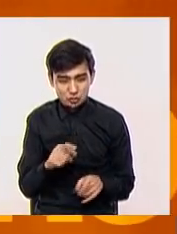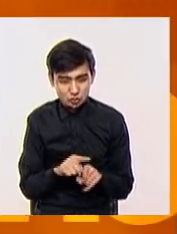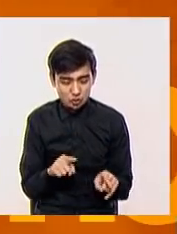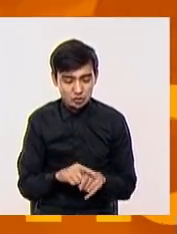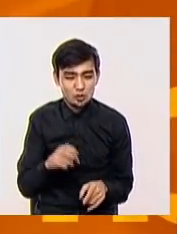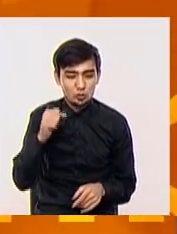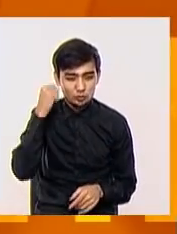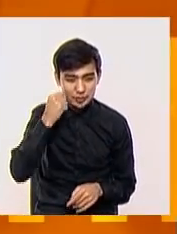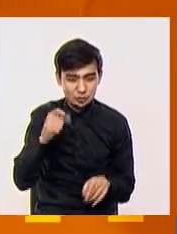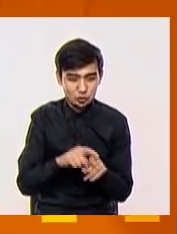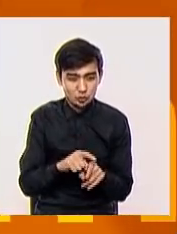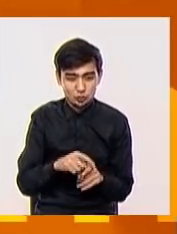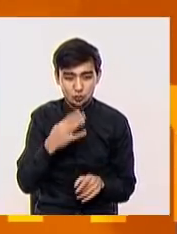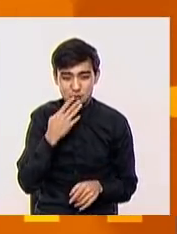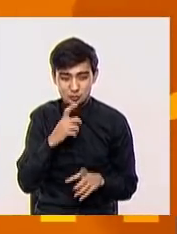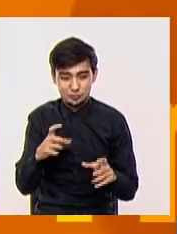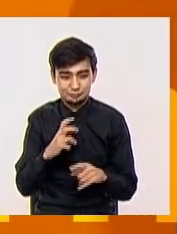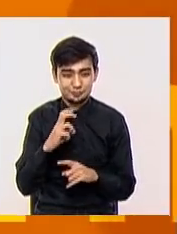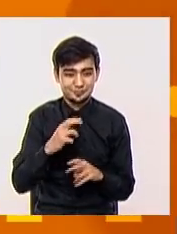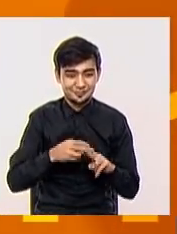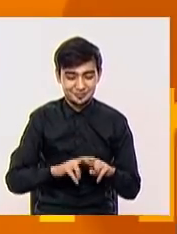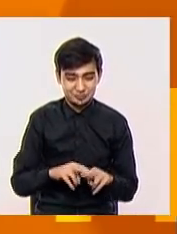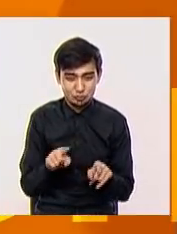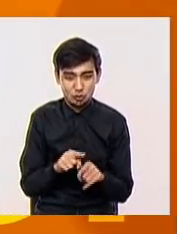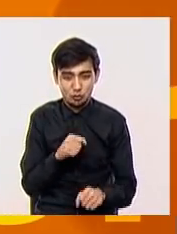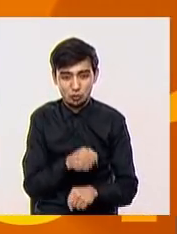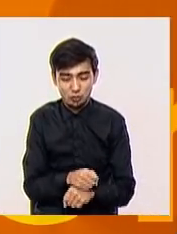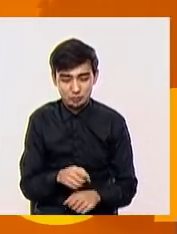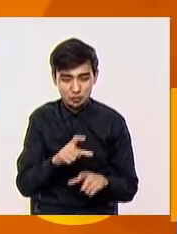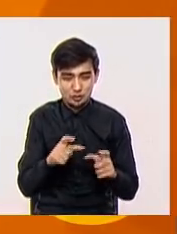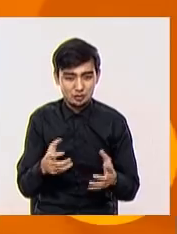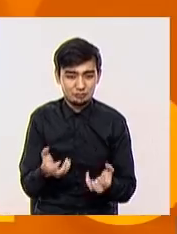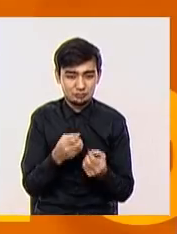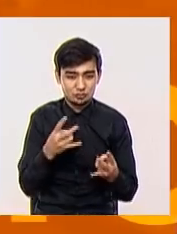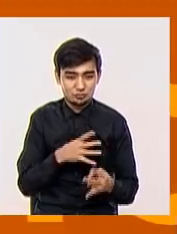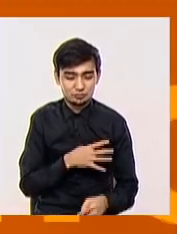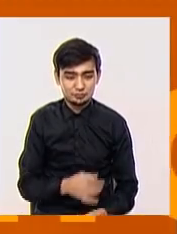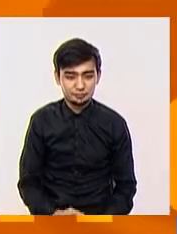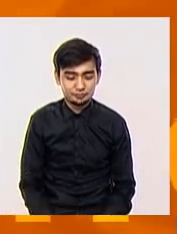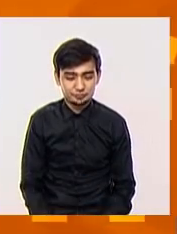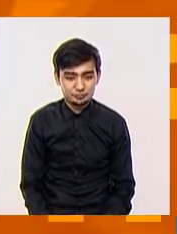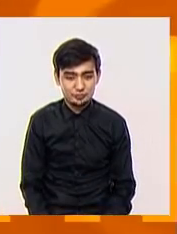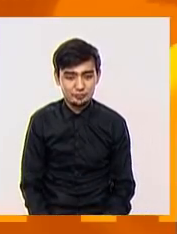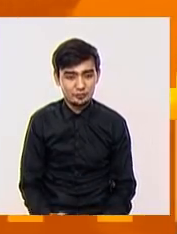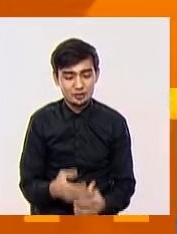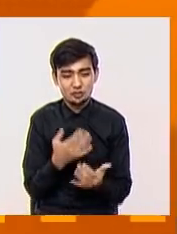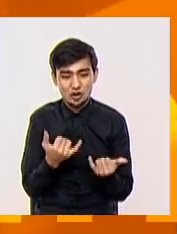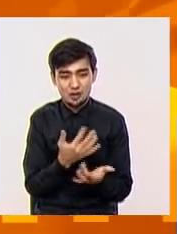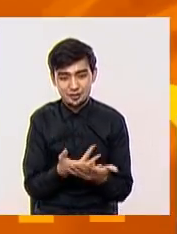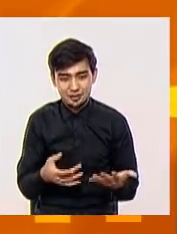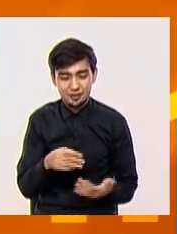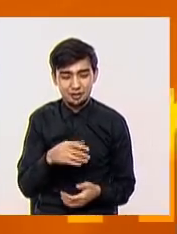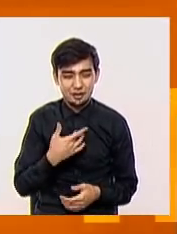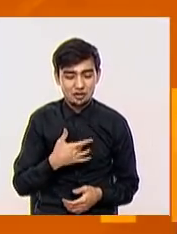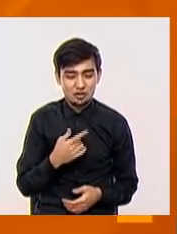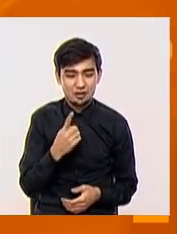Узбекистане, туристы оказались в плену на канатной дороге. Их пришлось эвакуировать. Сейчас в некоторых районах Ташкента уже пишут,